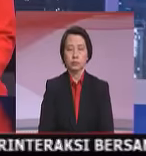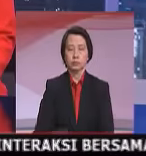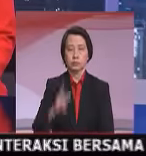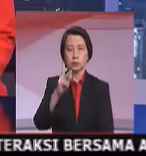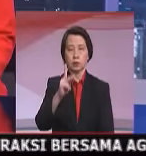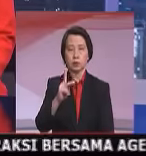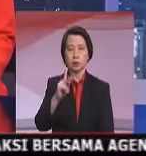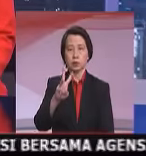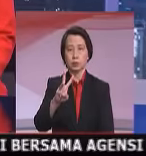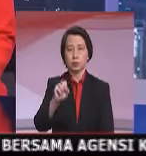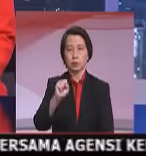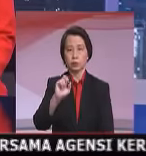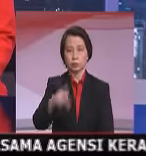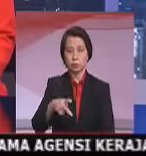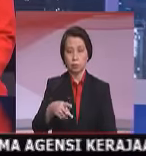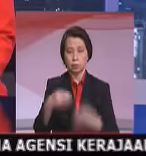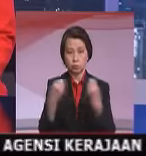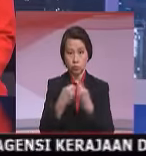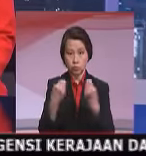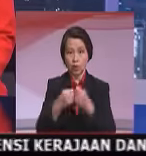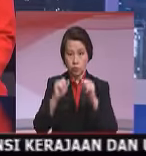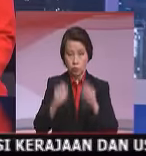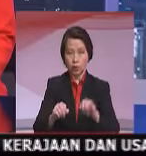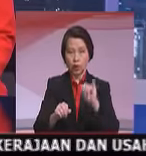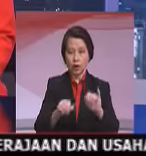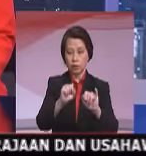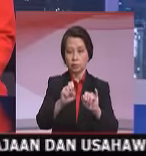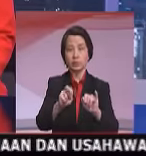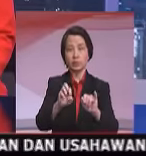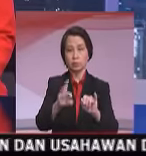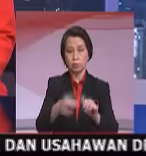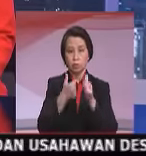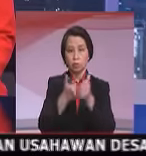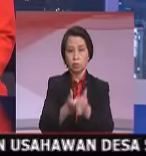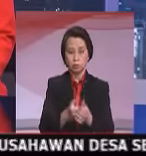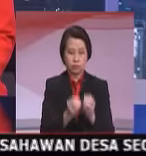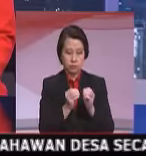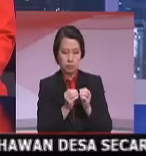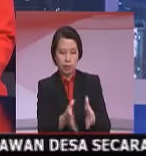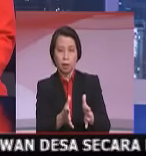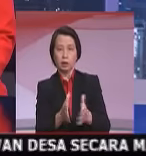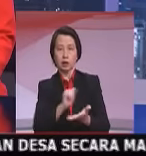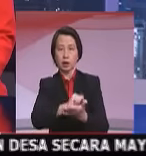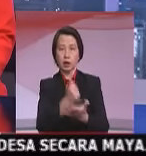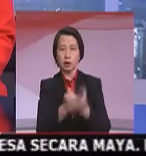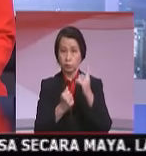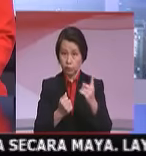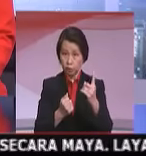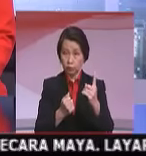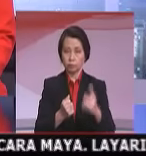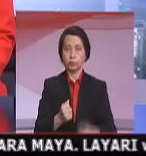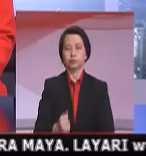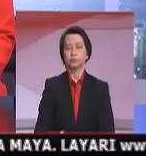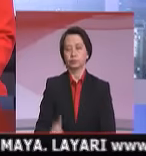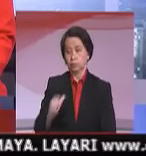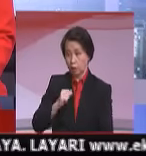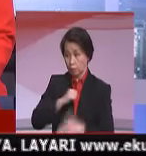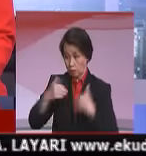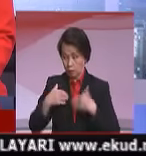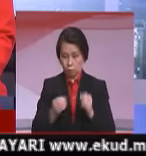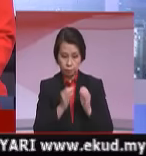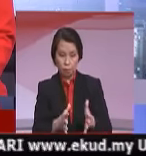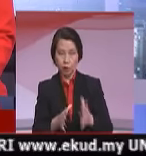KWSP telah menjelaskan jumlah kelayakan bagi iSinar tertakluk kepada baki simpanan akaun satu ahli. Ahli yang mempunyai